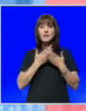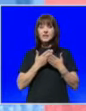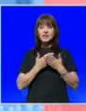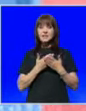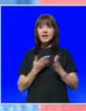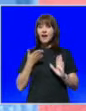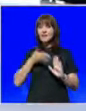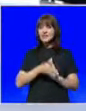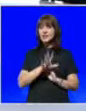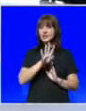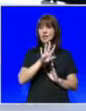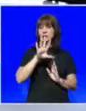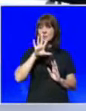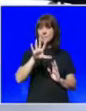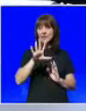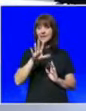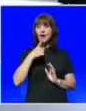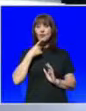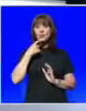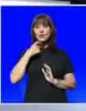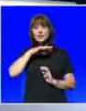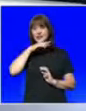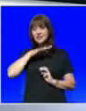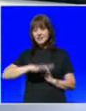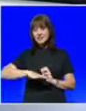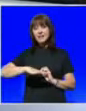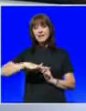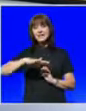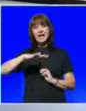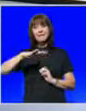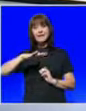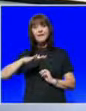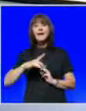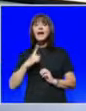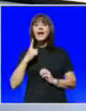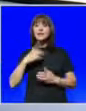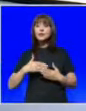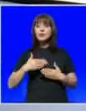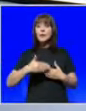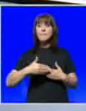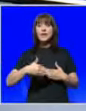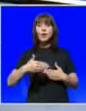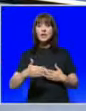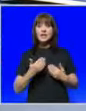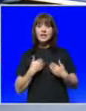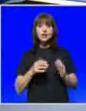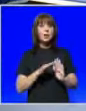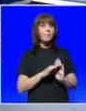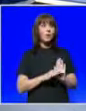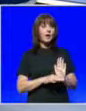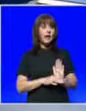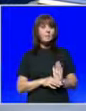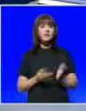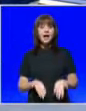5-4 годишна възраст, може би още предучилищното образование и подготовка. Затова един от приоритетите на нашата програма е